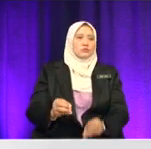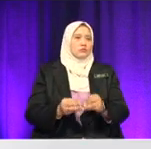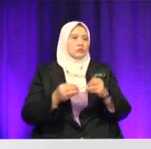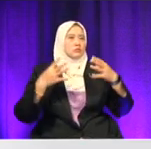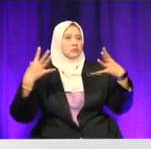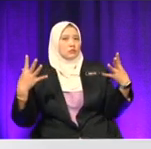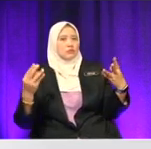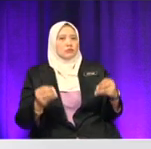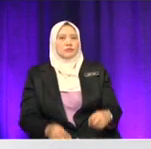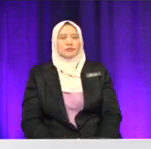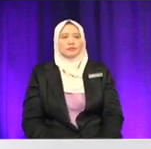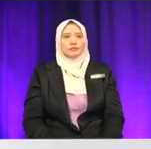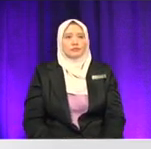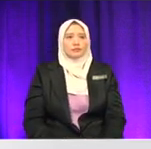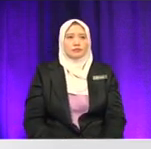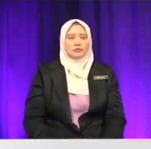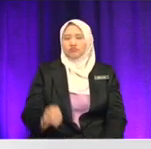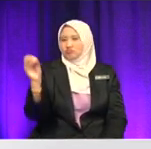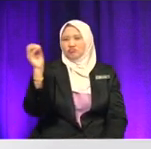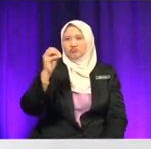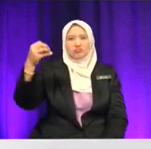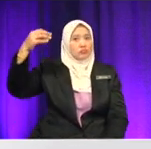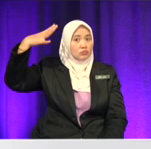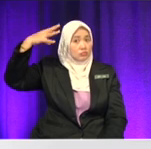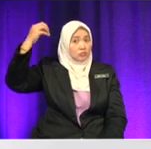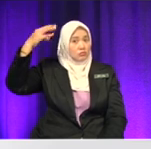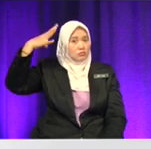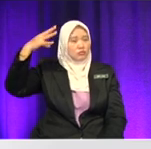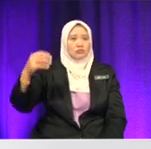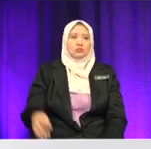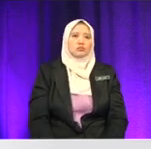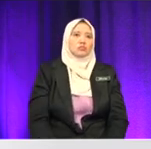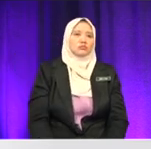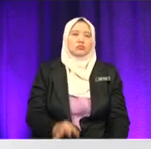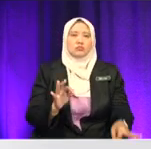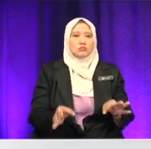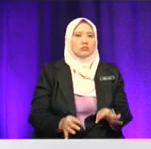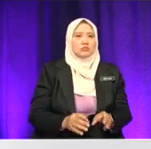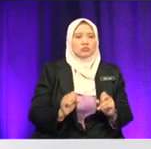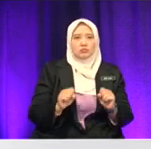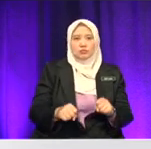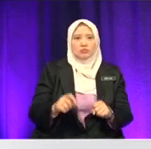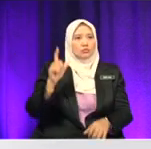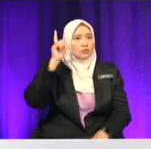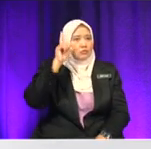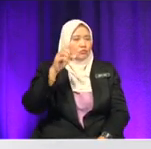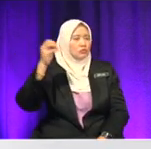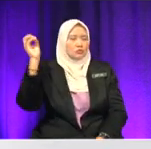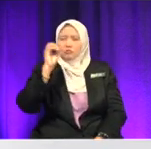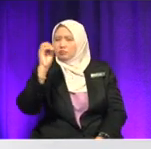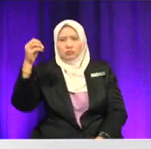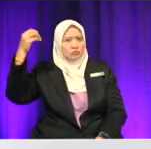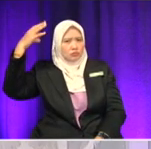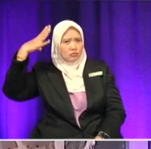mikroorganisma? Yang tiada cahaya. Bagus, yang tiada cahaya. Betul, yang tiada cahaya maksudnya dalam